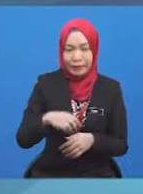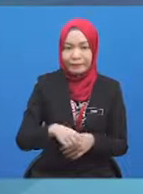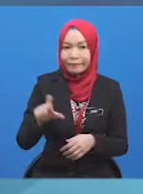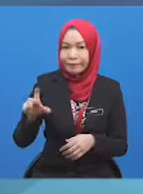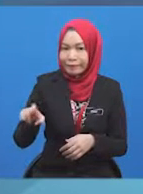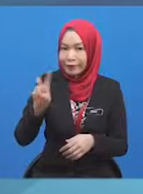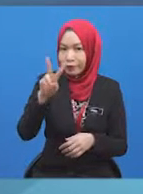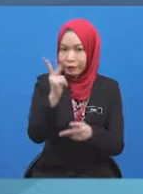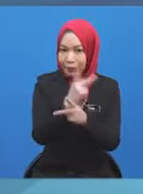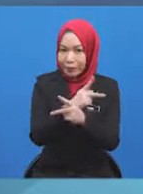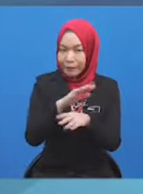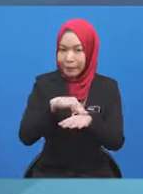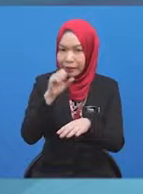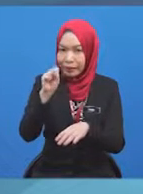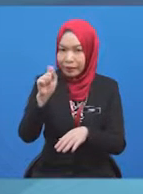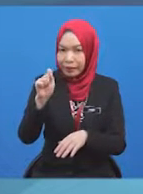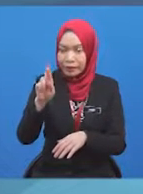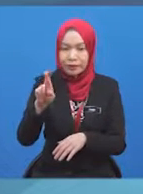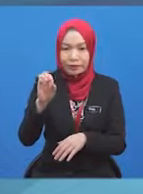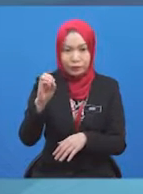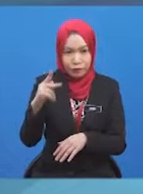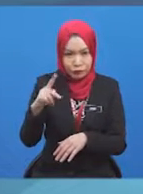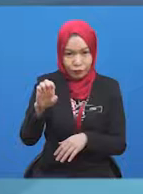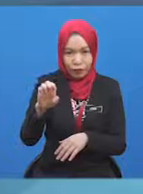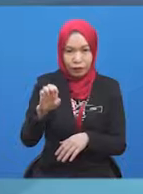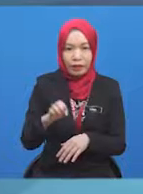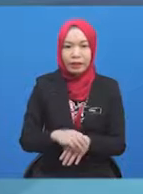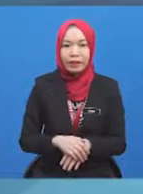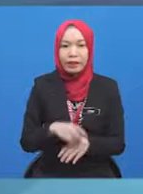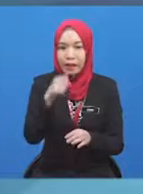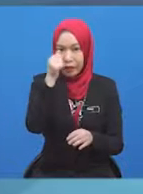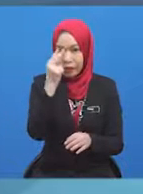Klik dua kali pada Stroke. Satu paparan palette warna dipaparkan.